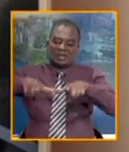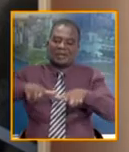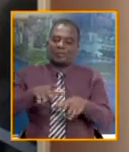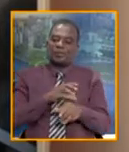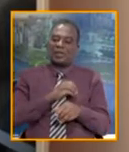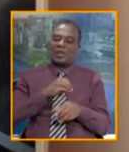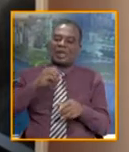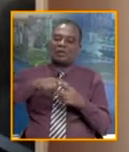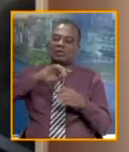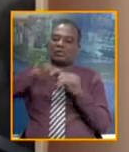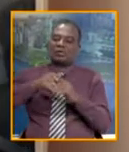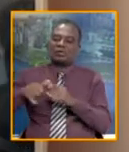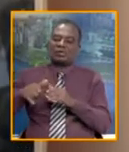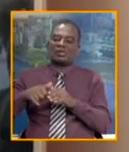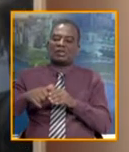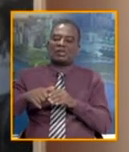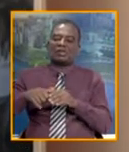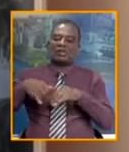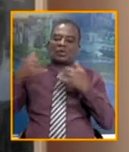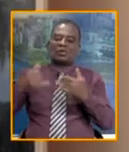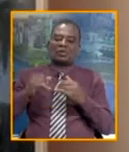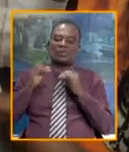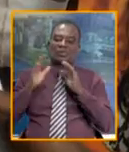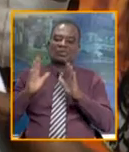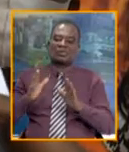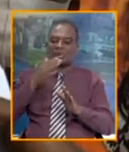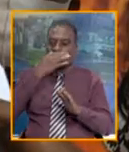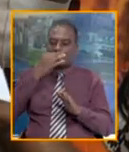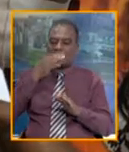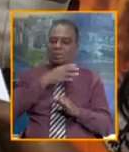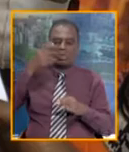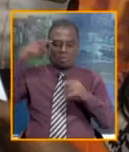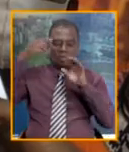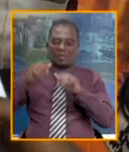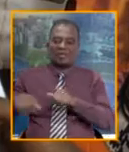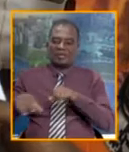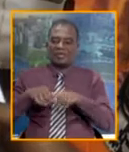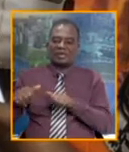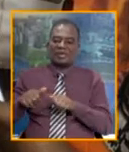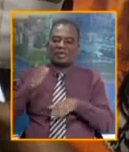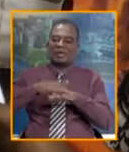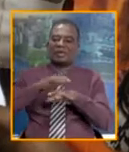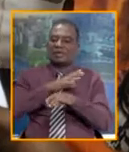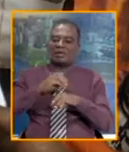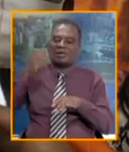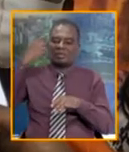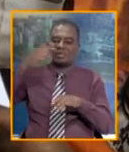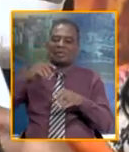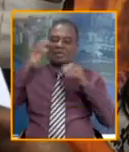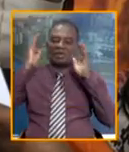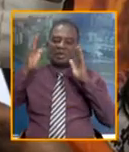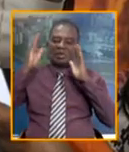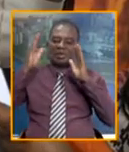également à toutes les agences d'État qui sont intéressées par ce type d'informations pour pouvoir faire des actions préventives pour la